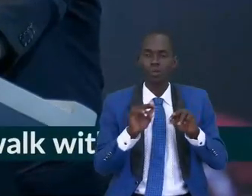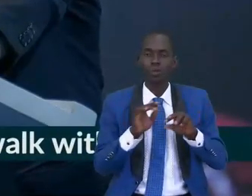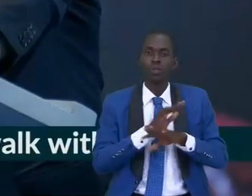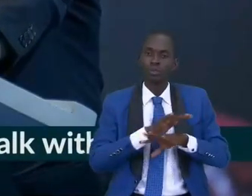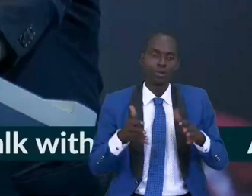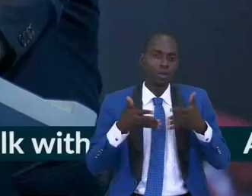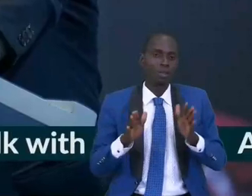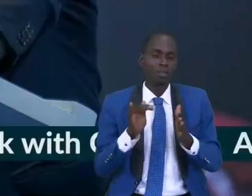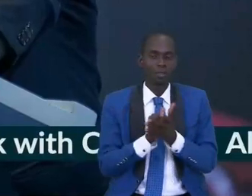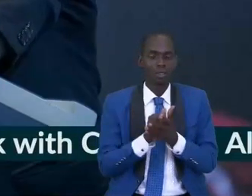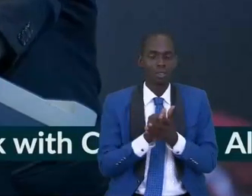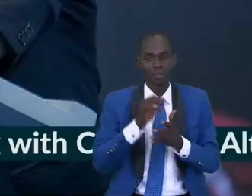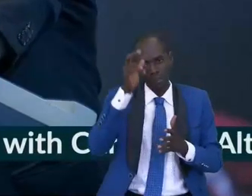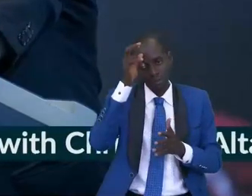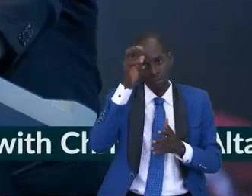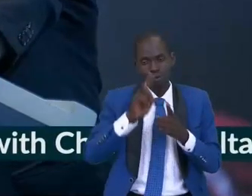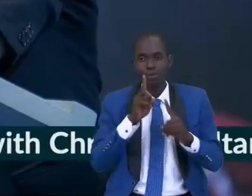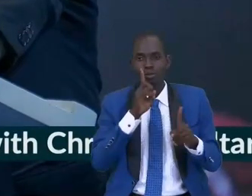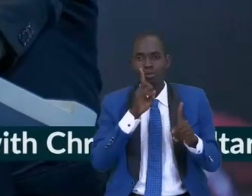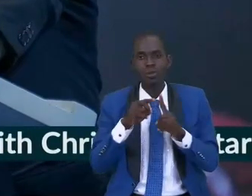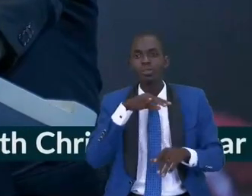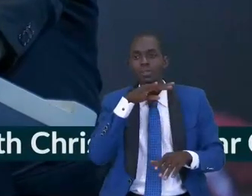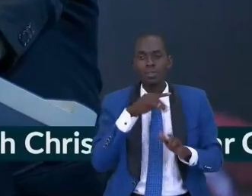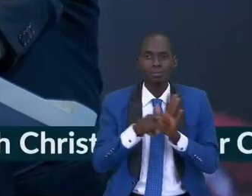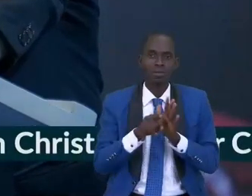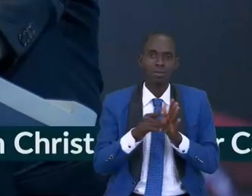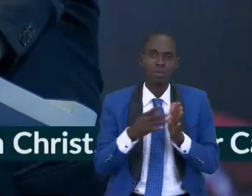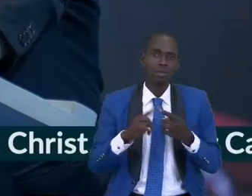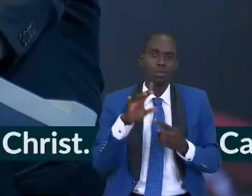chez elle, chez lui, les mains vides.